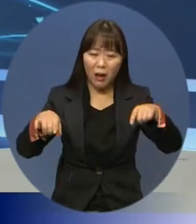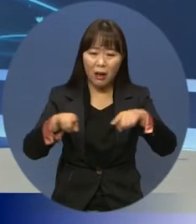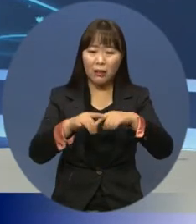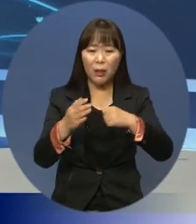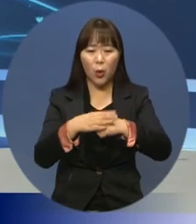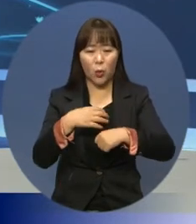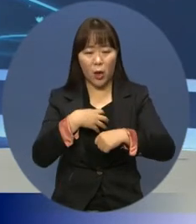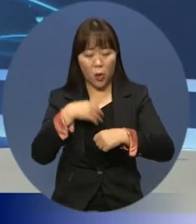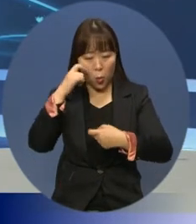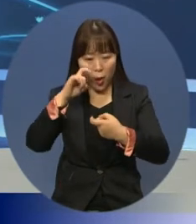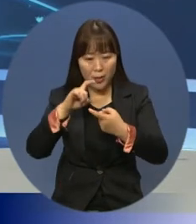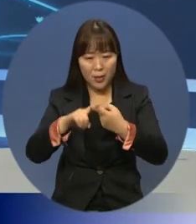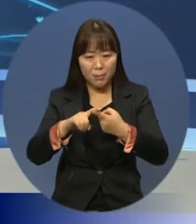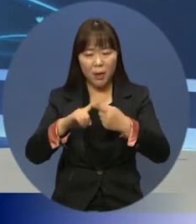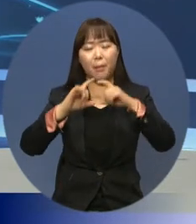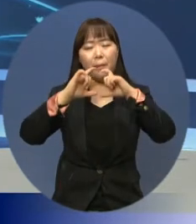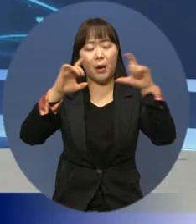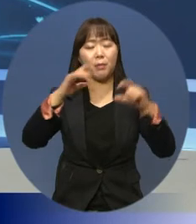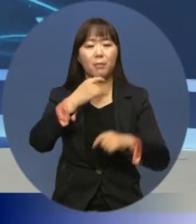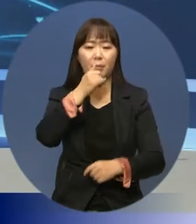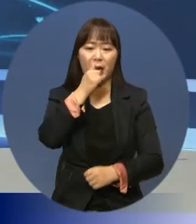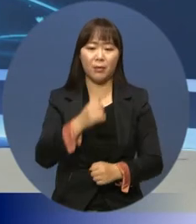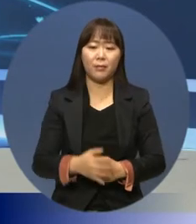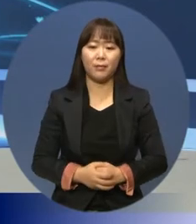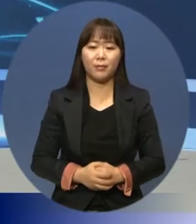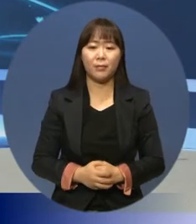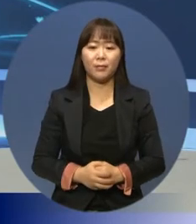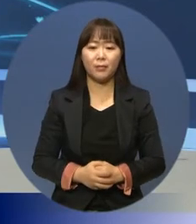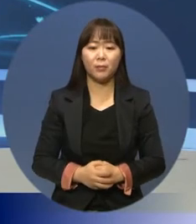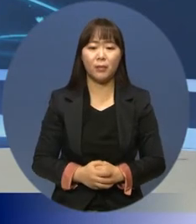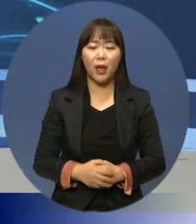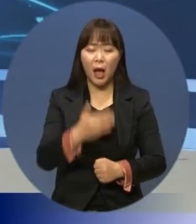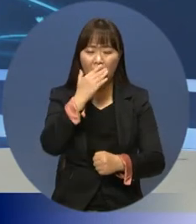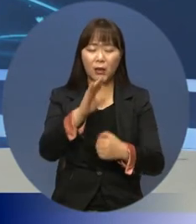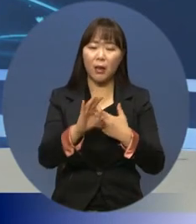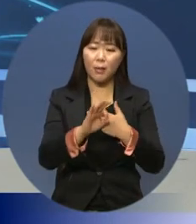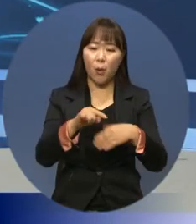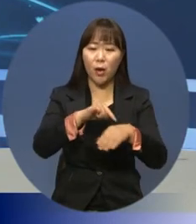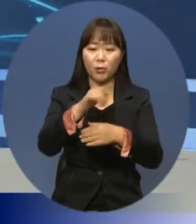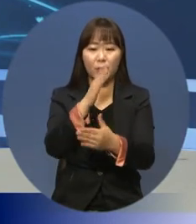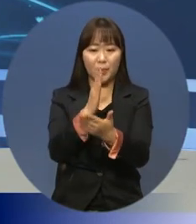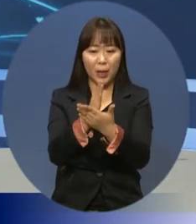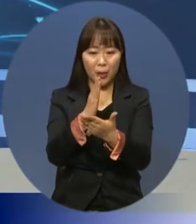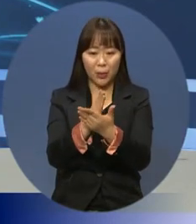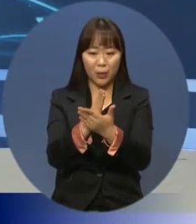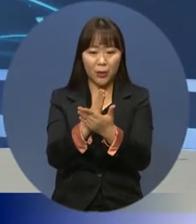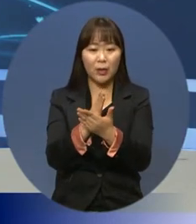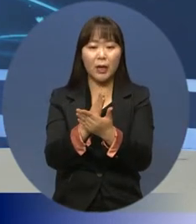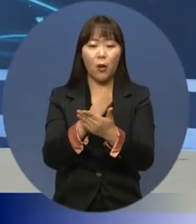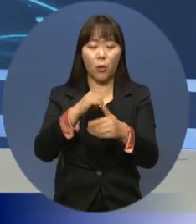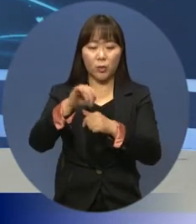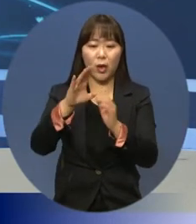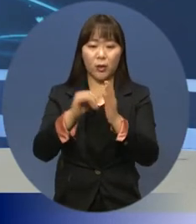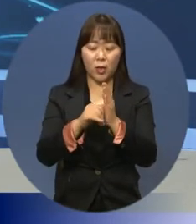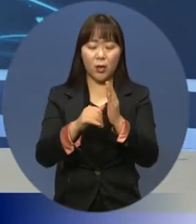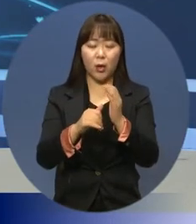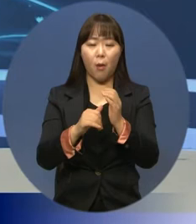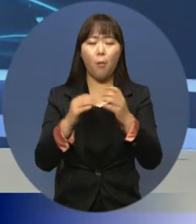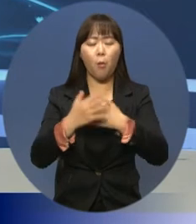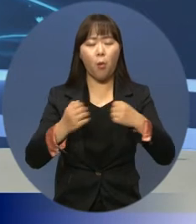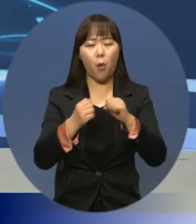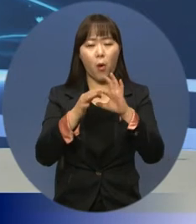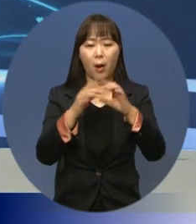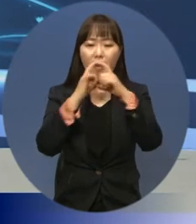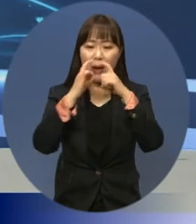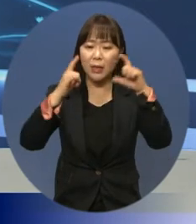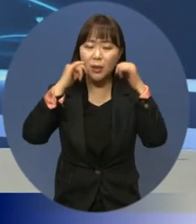경보 관심 단계가 발령된 기도 했습니다 가급적 불필요한 외출을 자제하고 외출 c 복원 용 마스크를 반드시